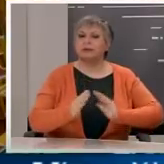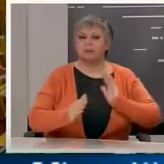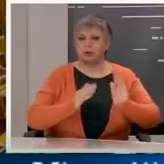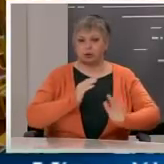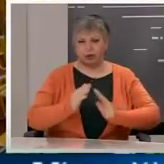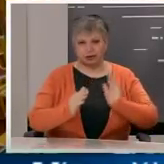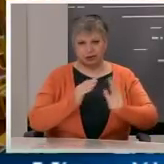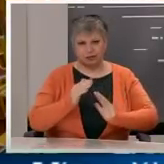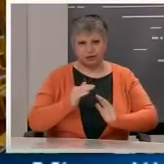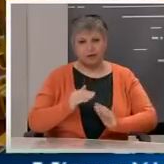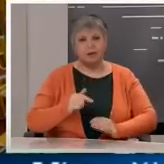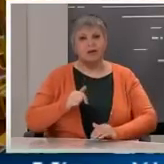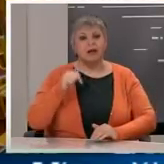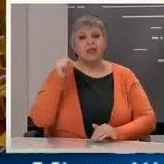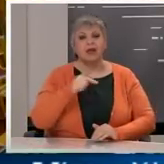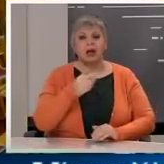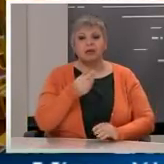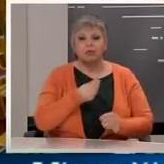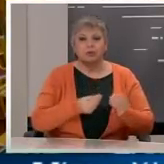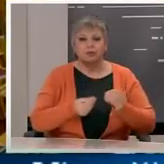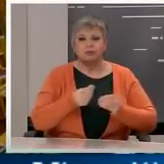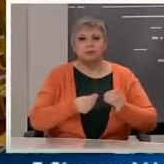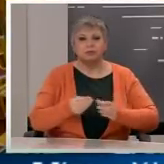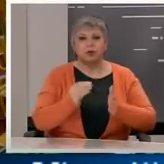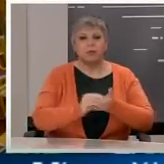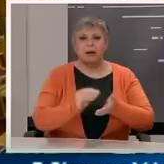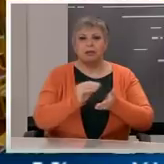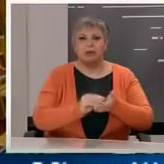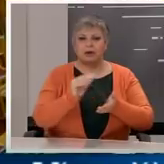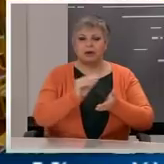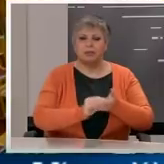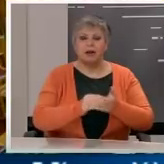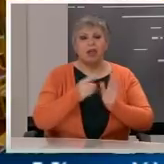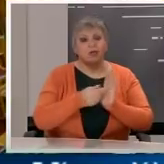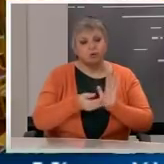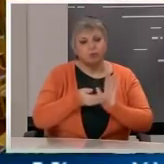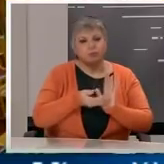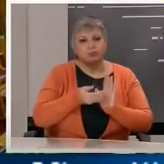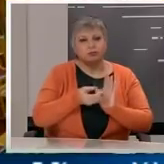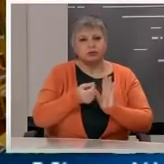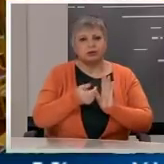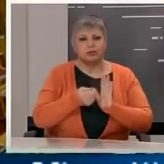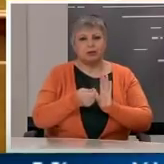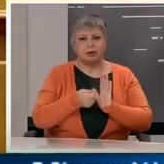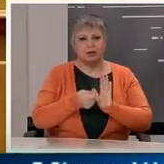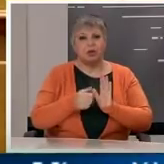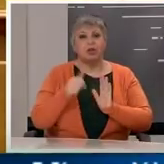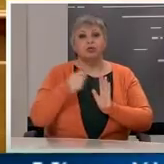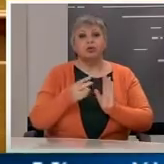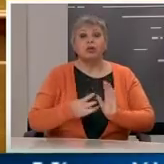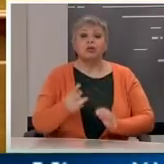από τις συνεχείς ανατιμολογήσεις την πλειονότητα των κυκλοφορούντων φαρμάκων. Η